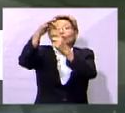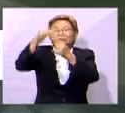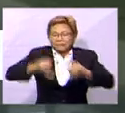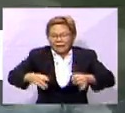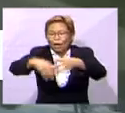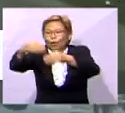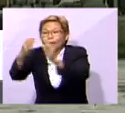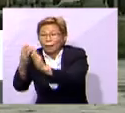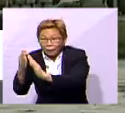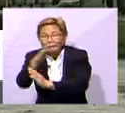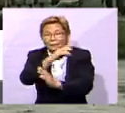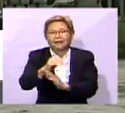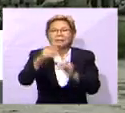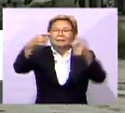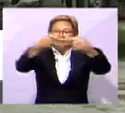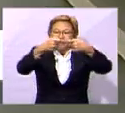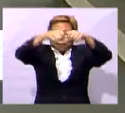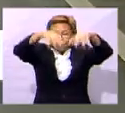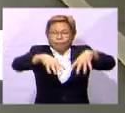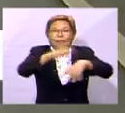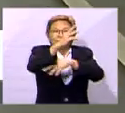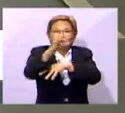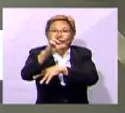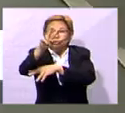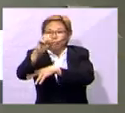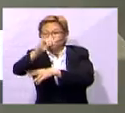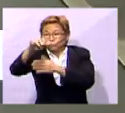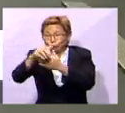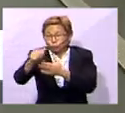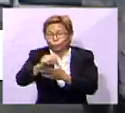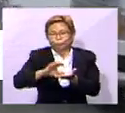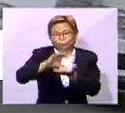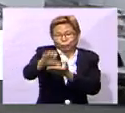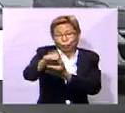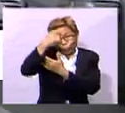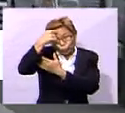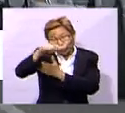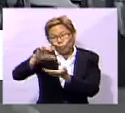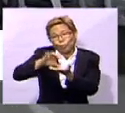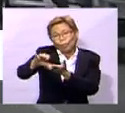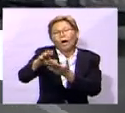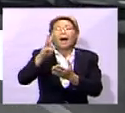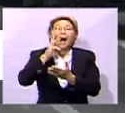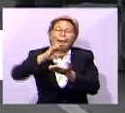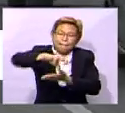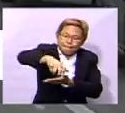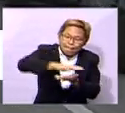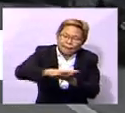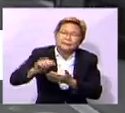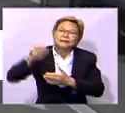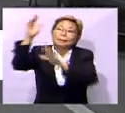Bandar sementara bagi bekalan elektrik r620 juta disalurkan untuk bekalan air bersih Sarawak